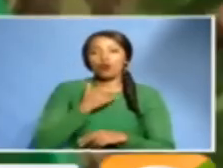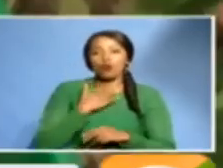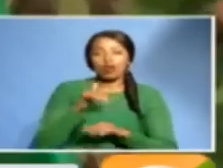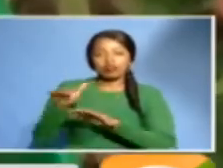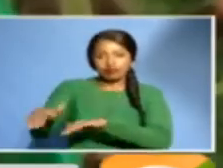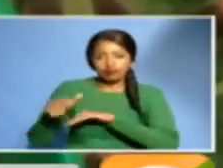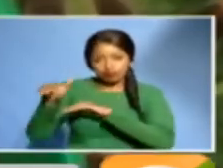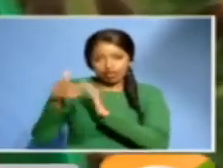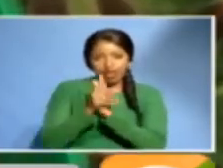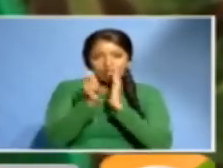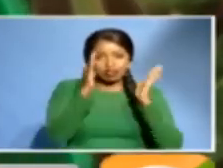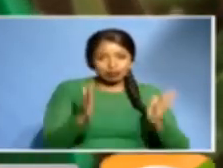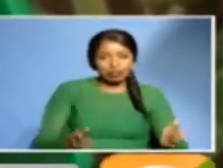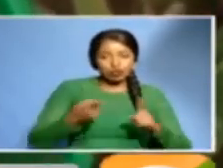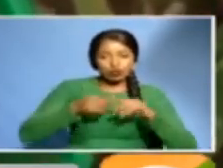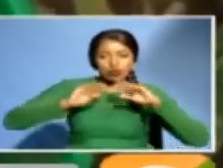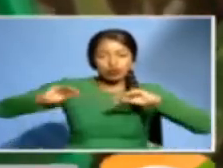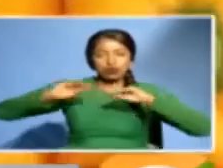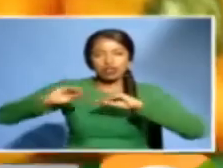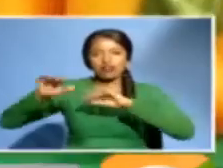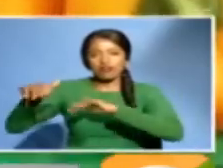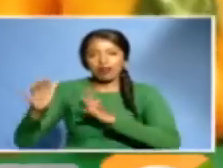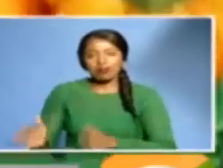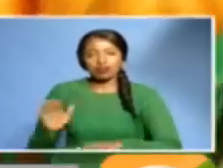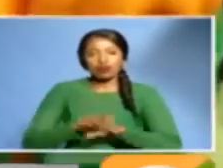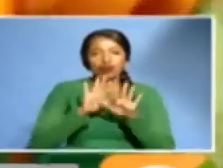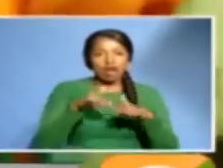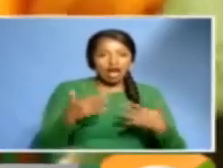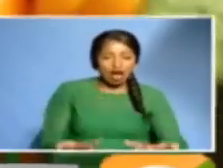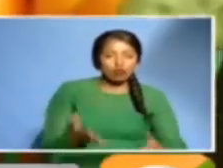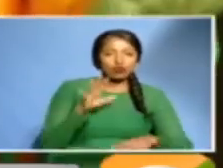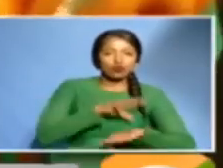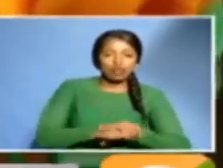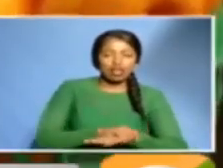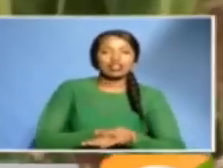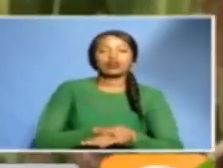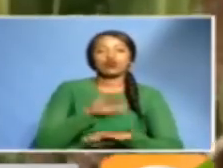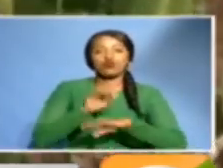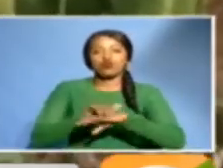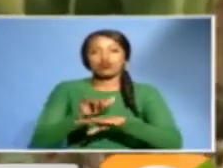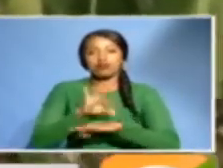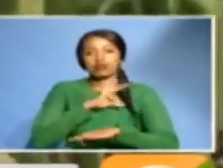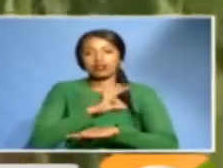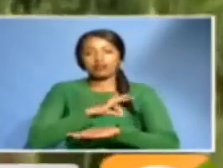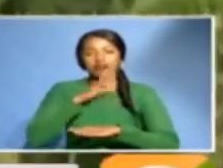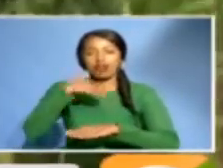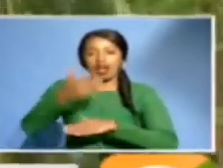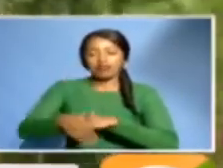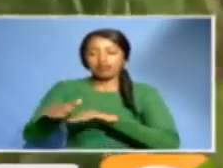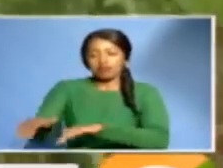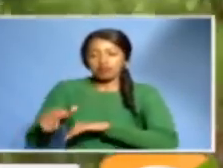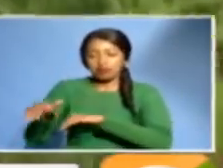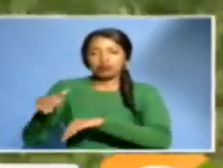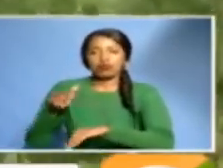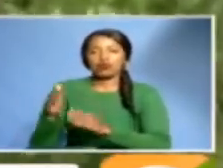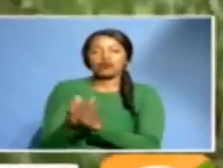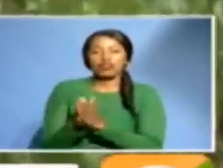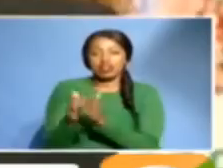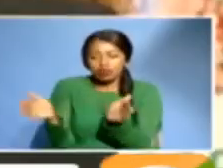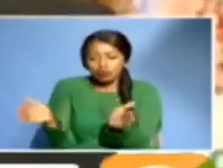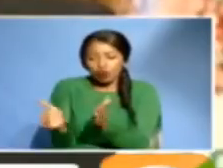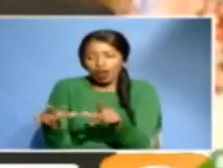barani Afrika kuwaelimisha wakulima kuhusu jinsi ya kupata mavuno maridhawa kutoka kwenye vipande vidogo vya ardhi. I